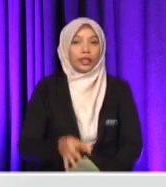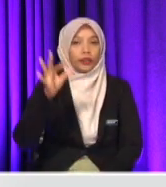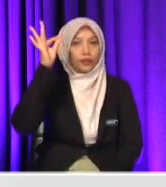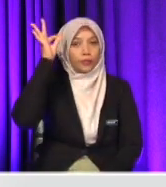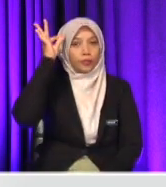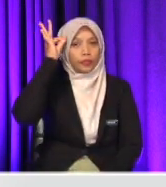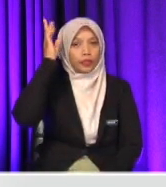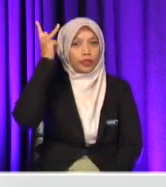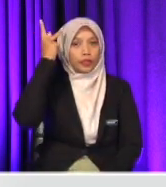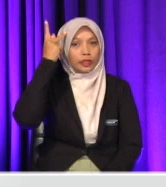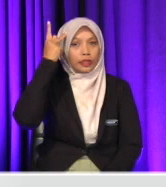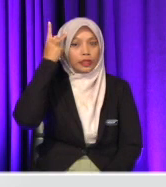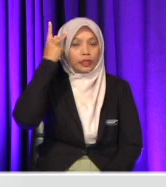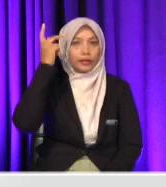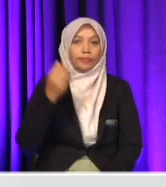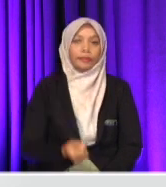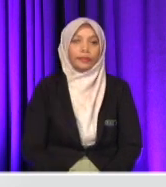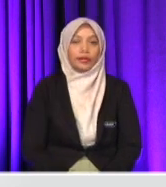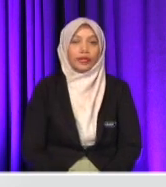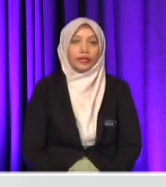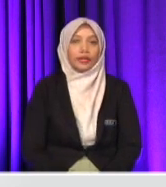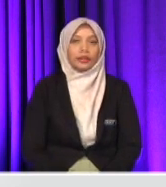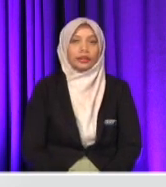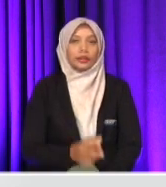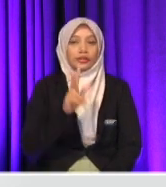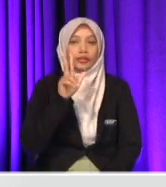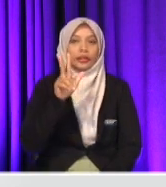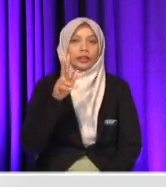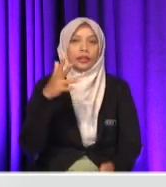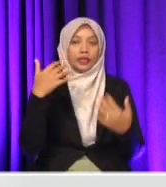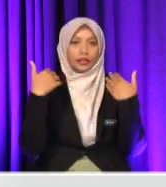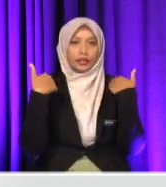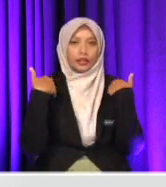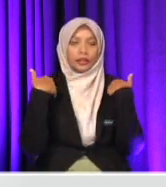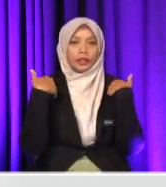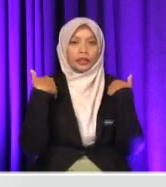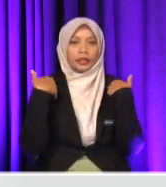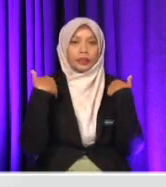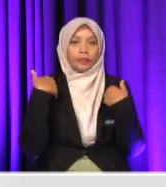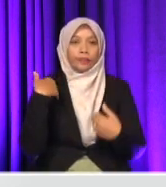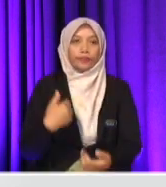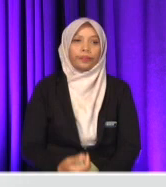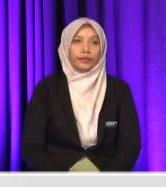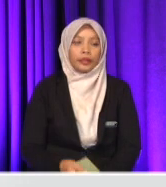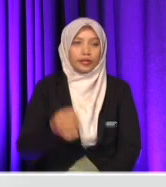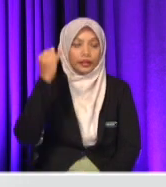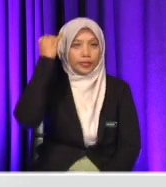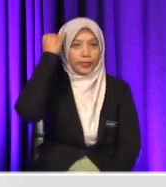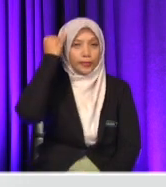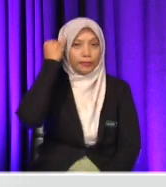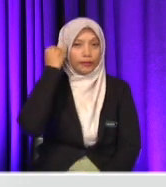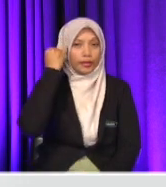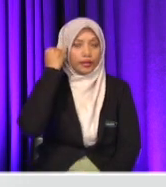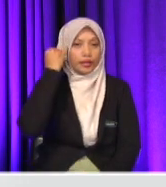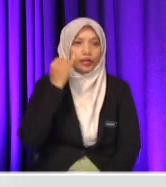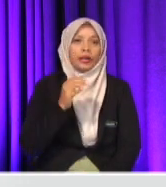Fikri. Hai Fikri. Okey, dan yang ketiga kita ada Iman Hafiz. Iman. Okey, Iman, dan yang